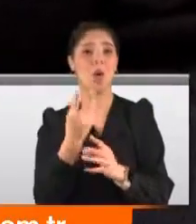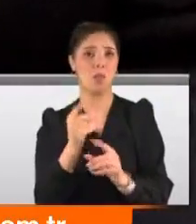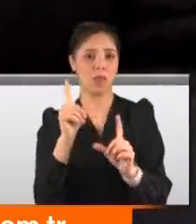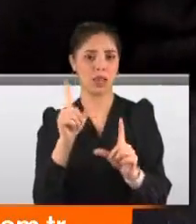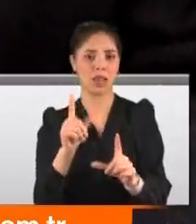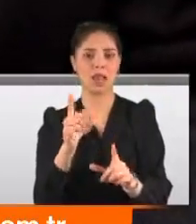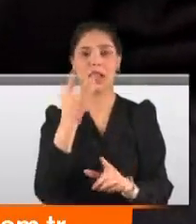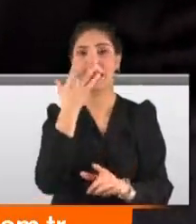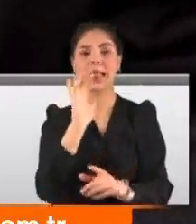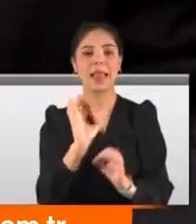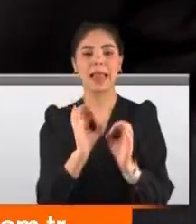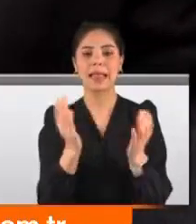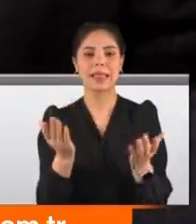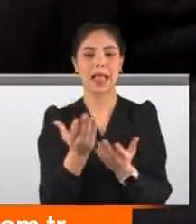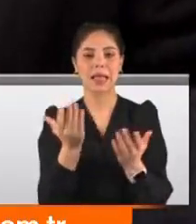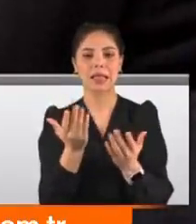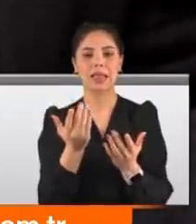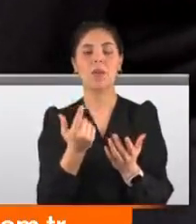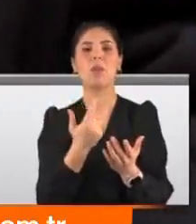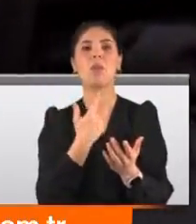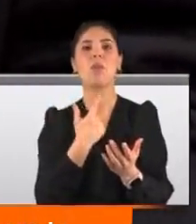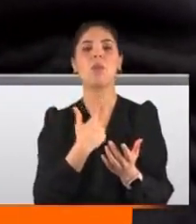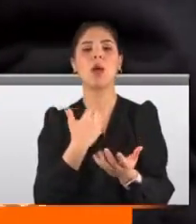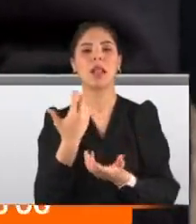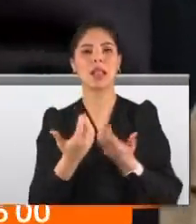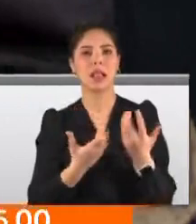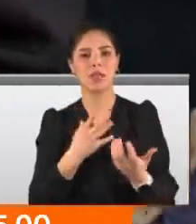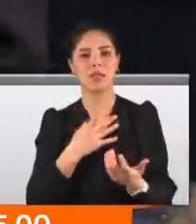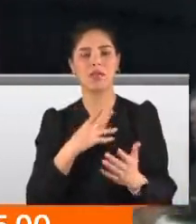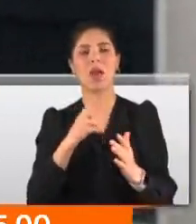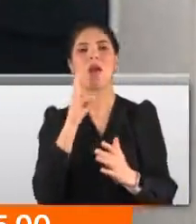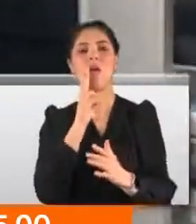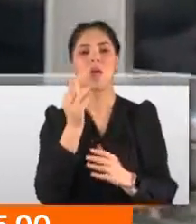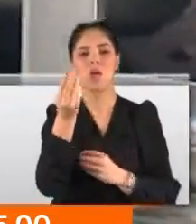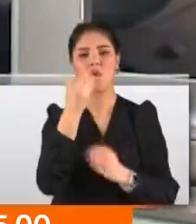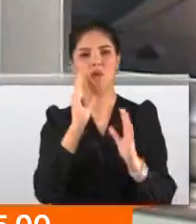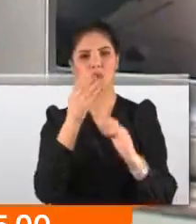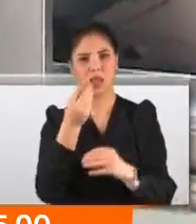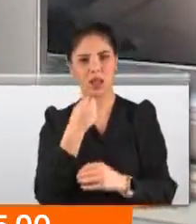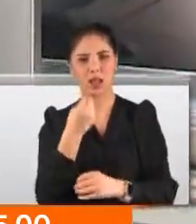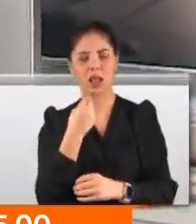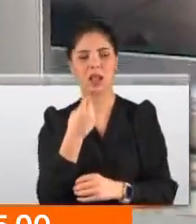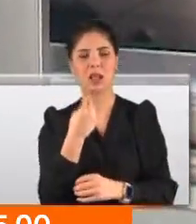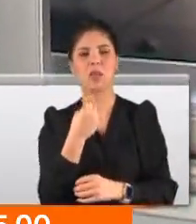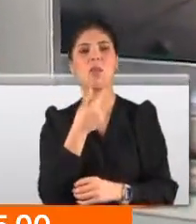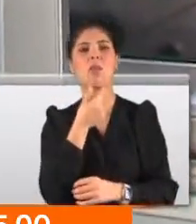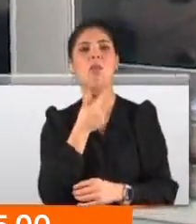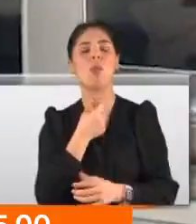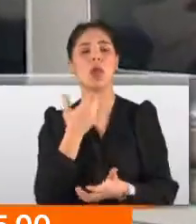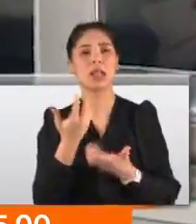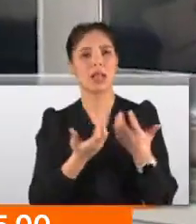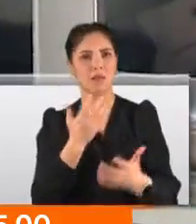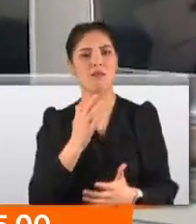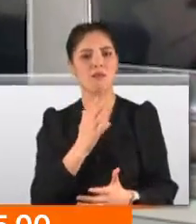varsa anlayabileceğiniz püf noktalardan biri de boğazınızın yanması. Reçel yerken çok fazla yediğinizde ya da biraz aldığınızda boğazınızda